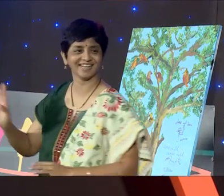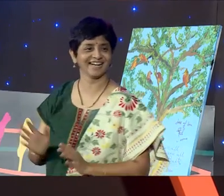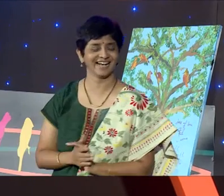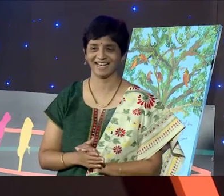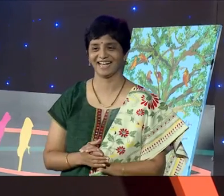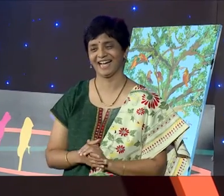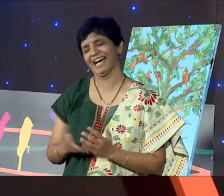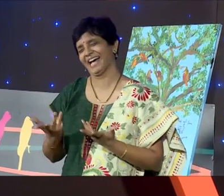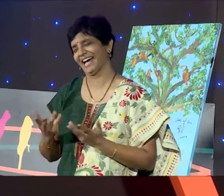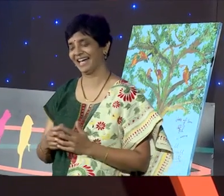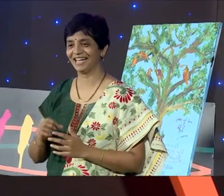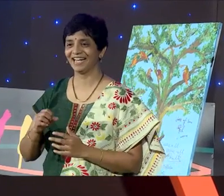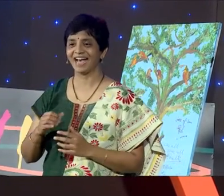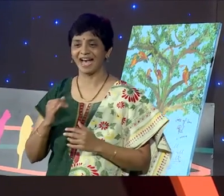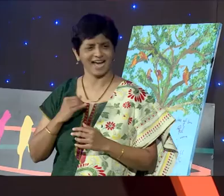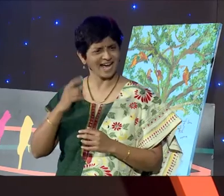आप कह सकते हो